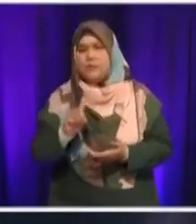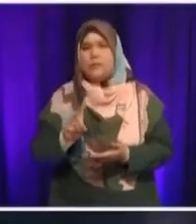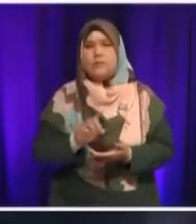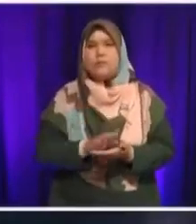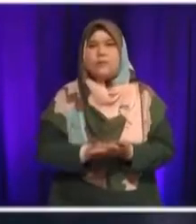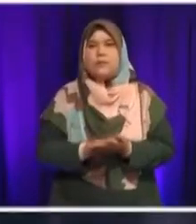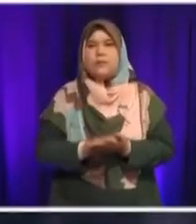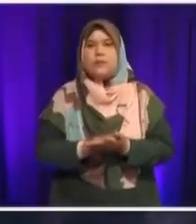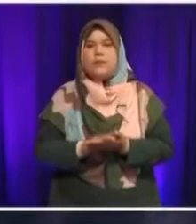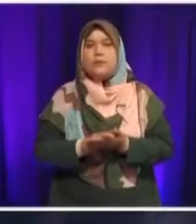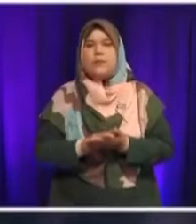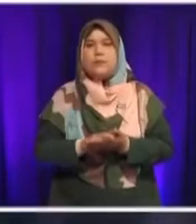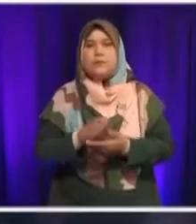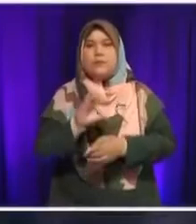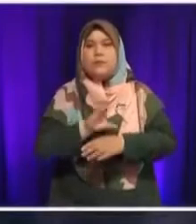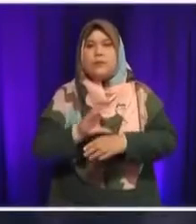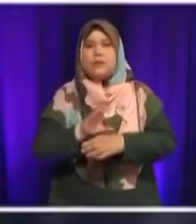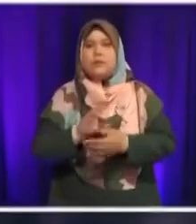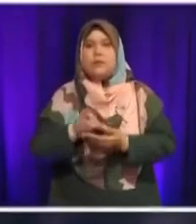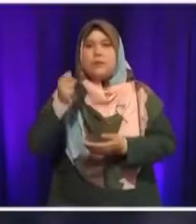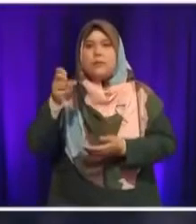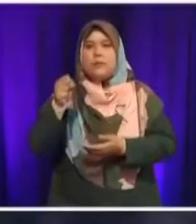yang dalam bentuk bulat